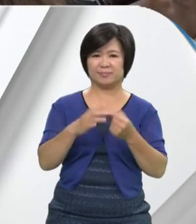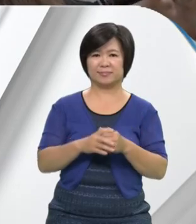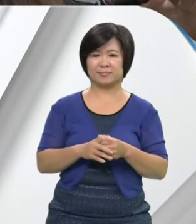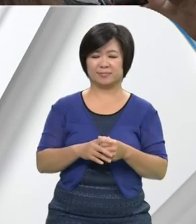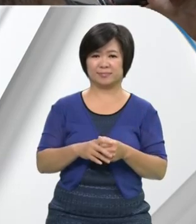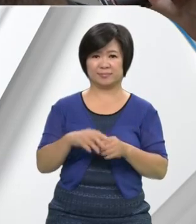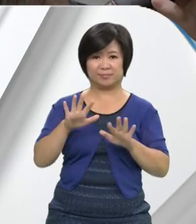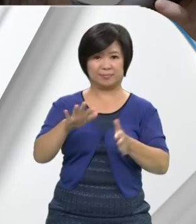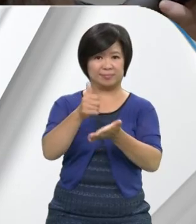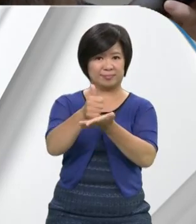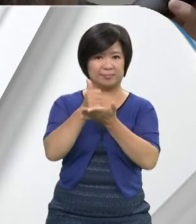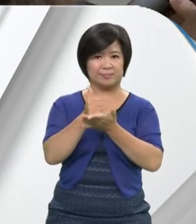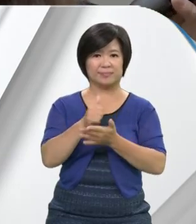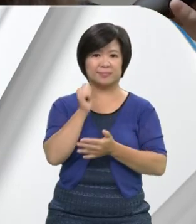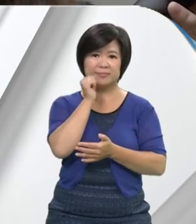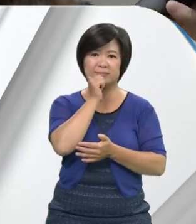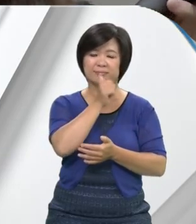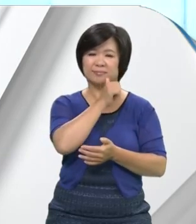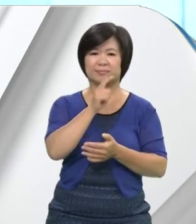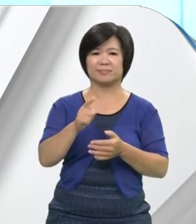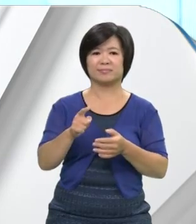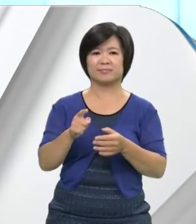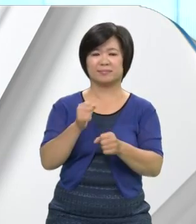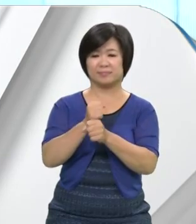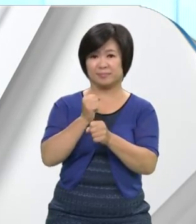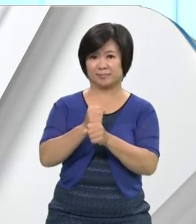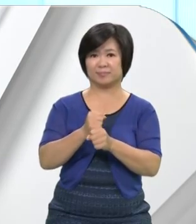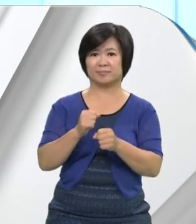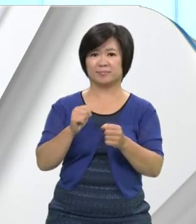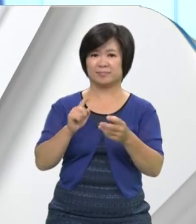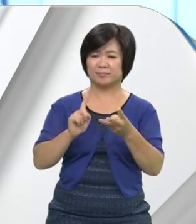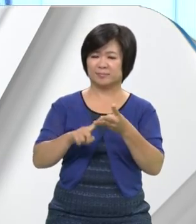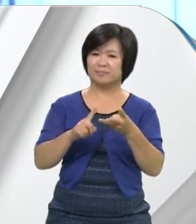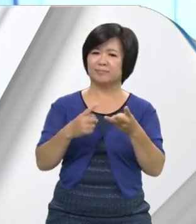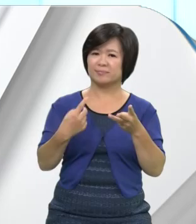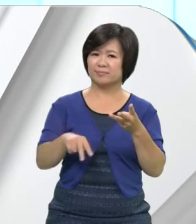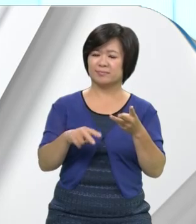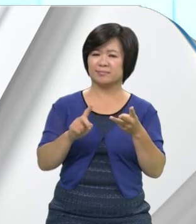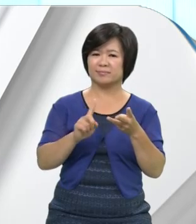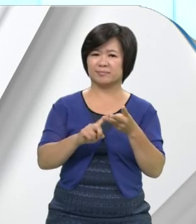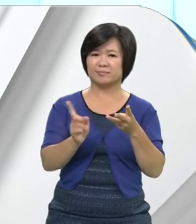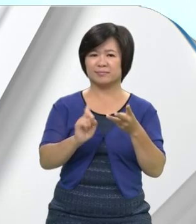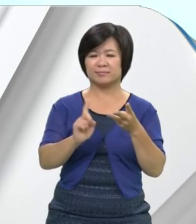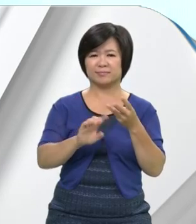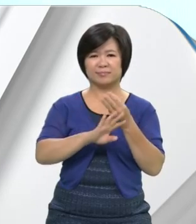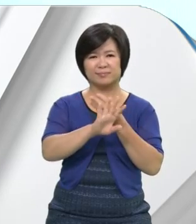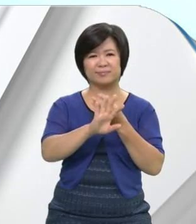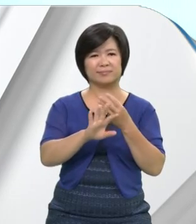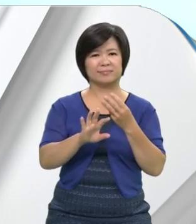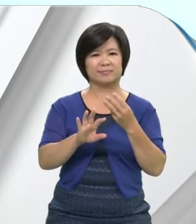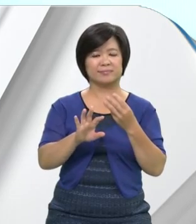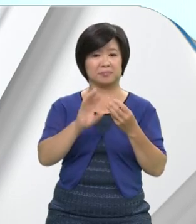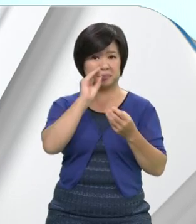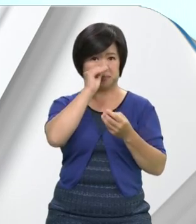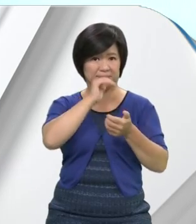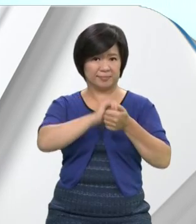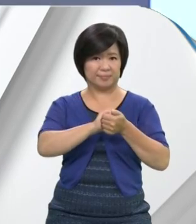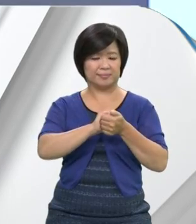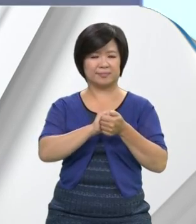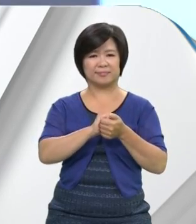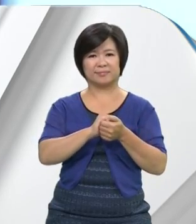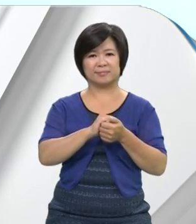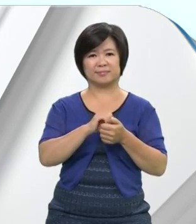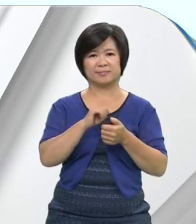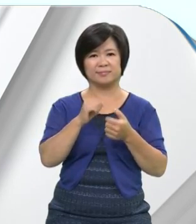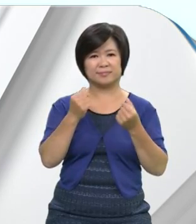我们今天邀请到的这样翻译的业者啦，还有的一些这些特定的